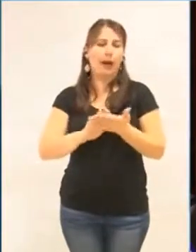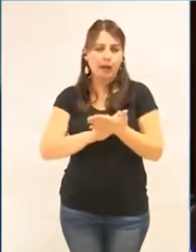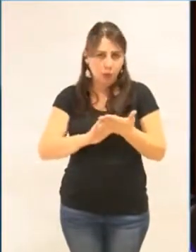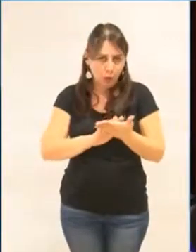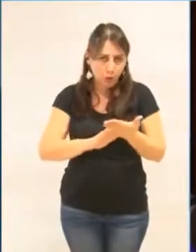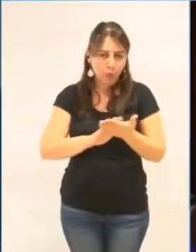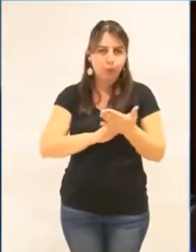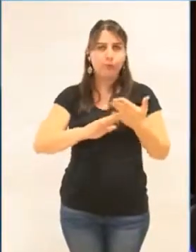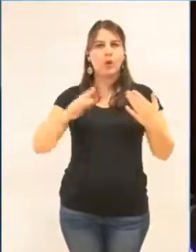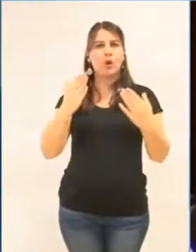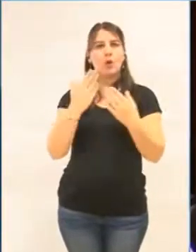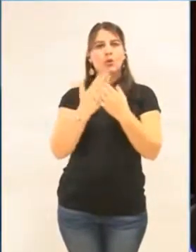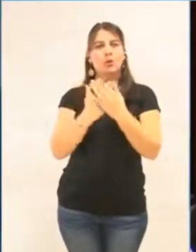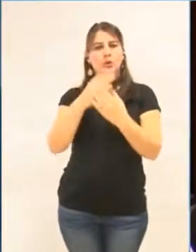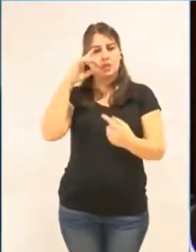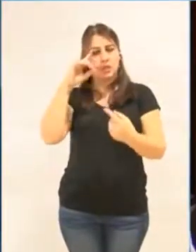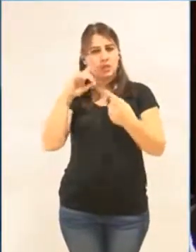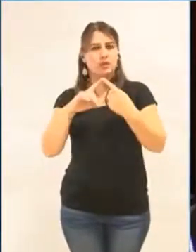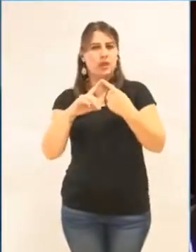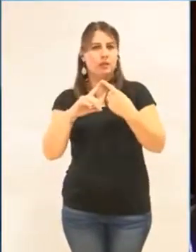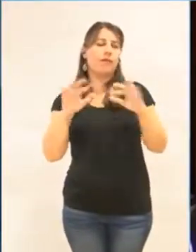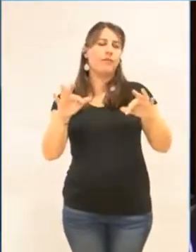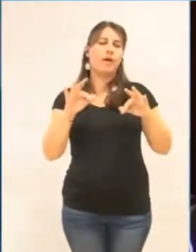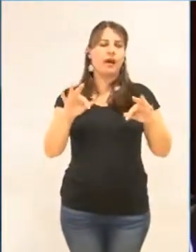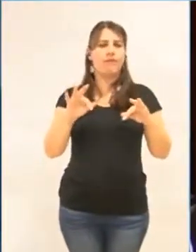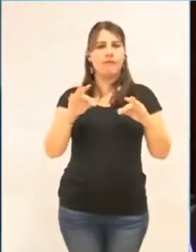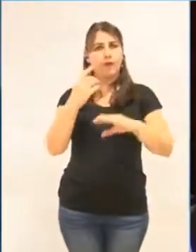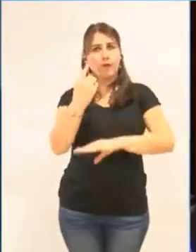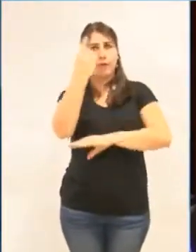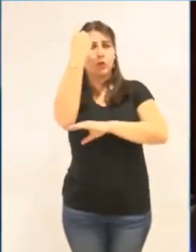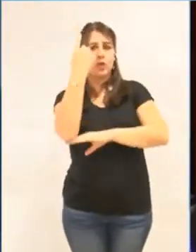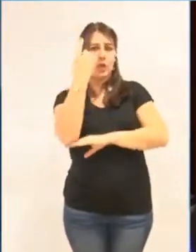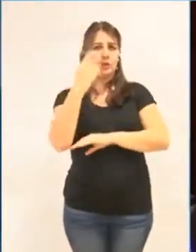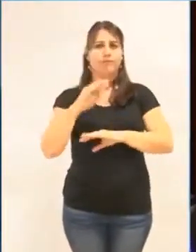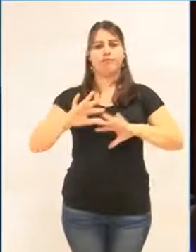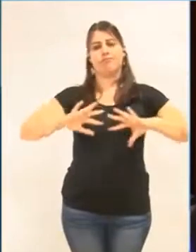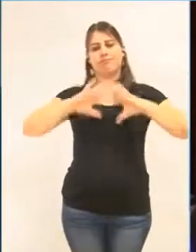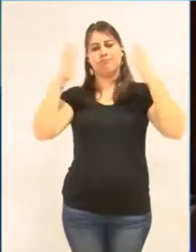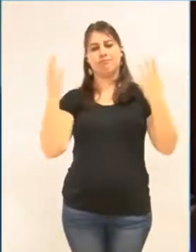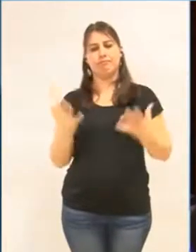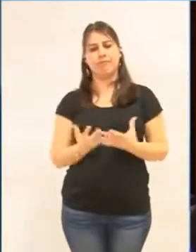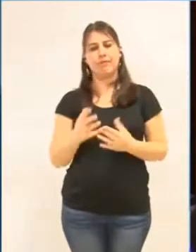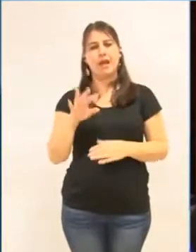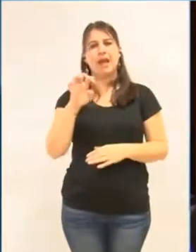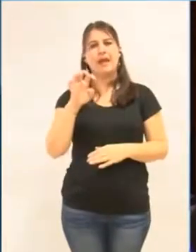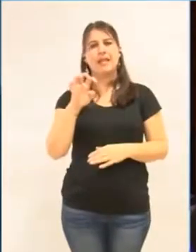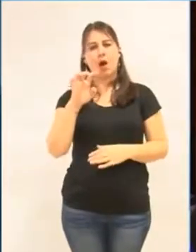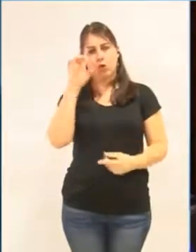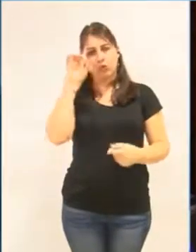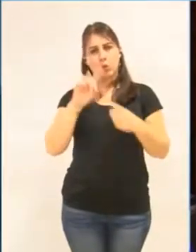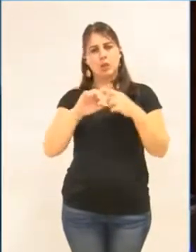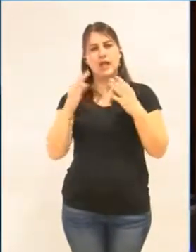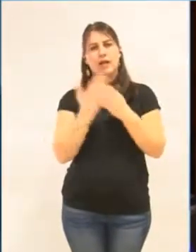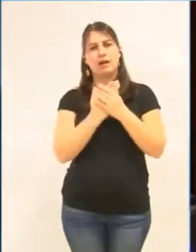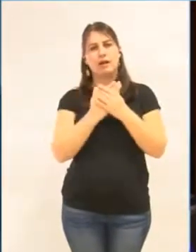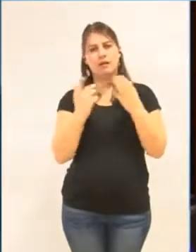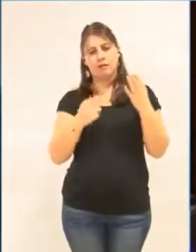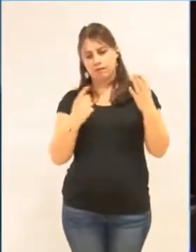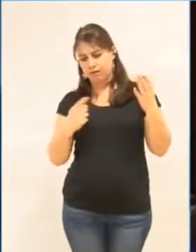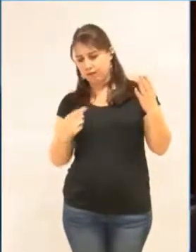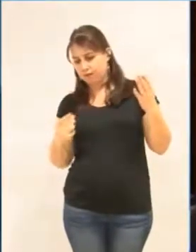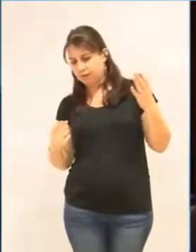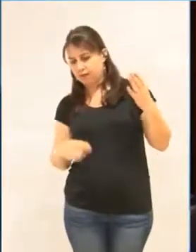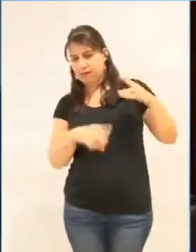et de Fusée. Il faut noter que sur 40 dossiers étudiés en matière de commande